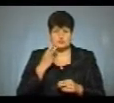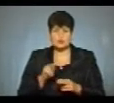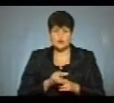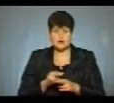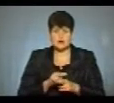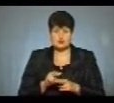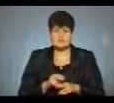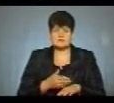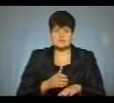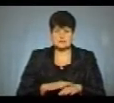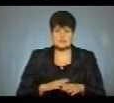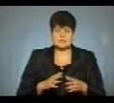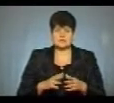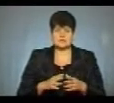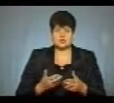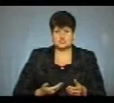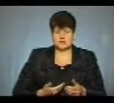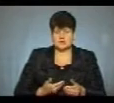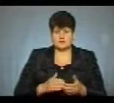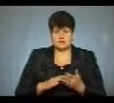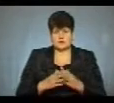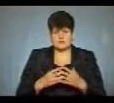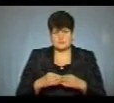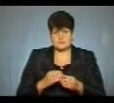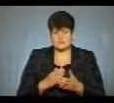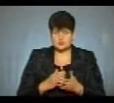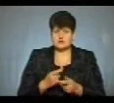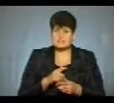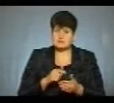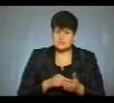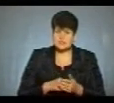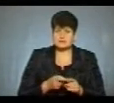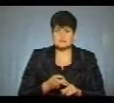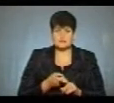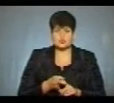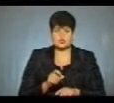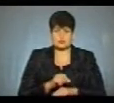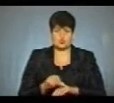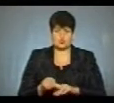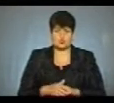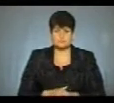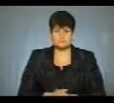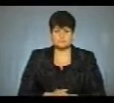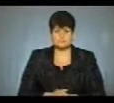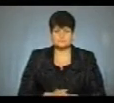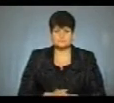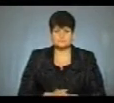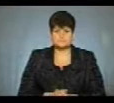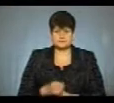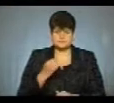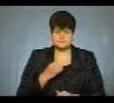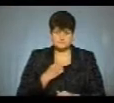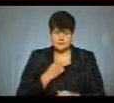і сім'я знаходиться в складних життєвих умовах, якщо це питання стосувалося іменно за кордоном. Дякую, продовжуємо